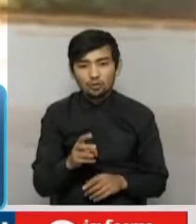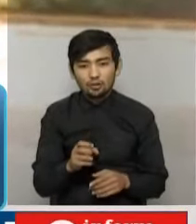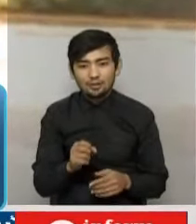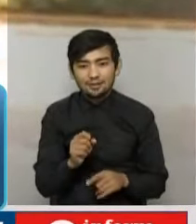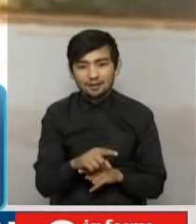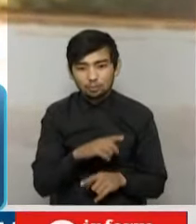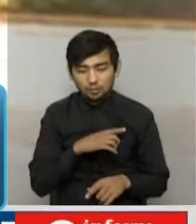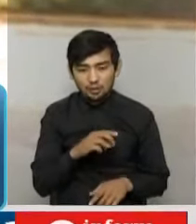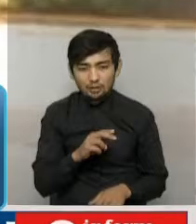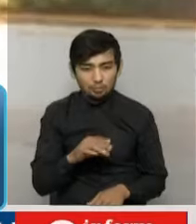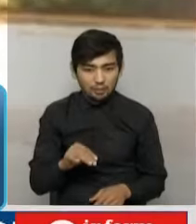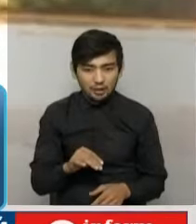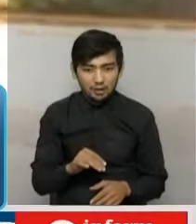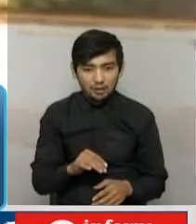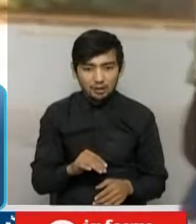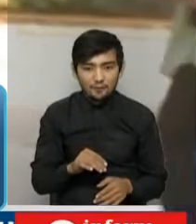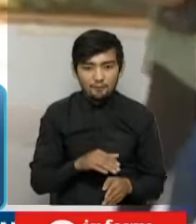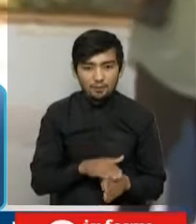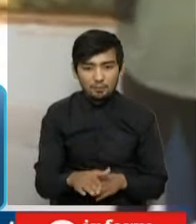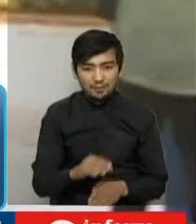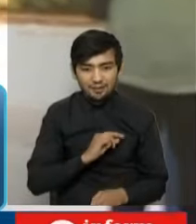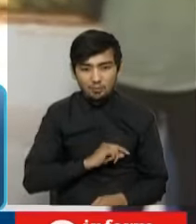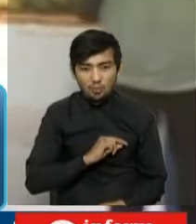акта выполненных работ не должен